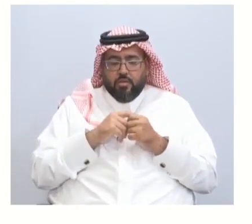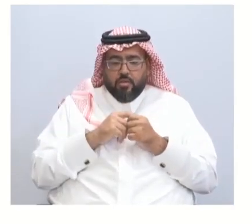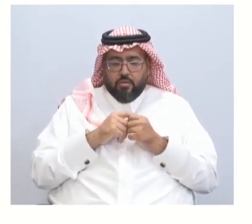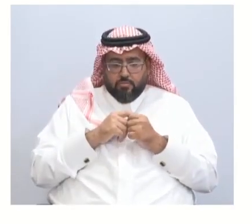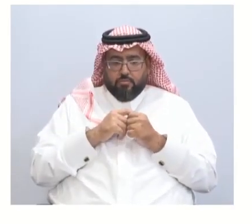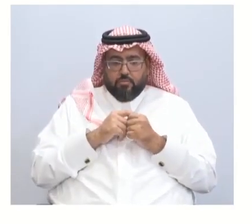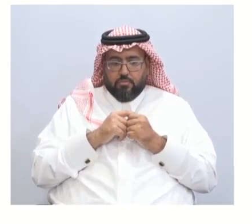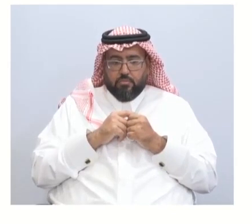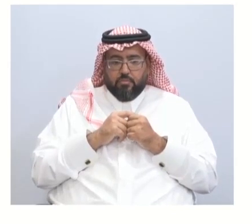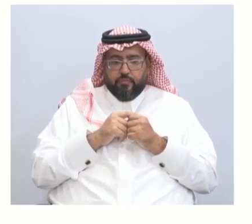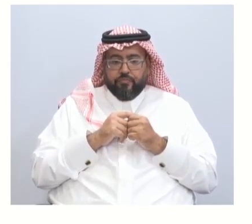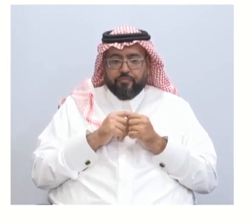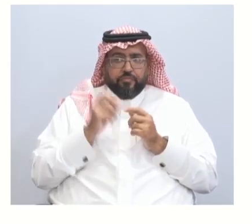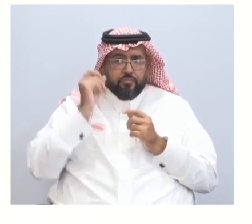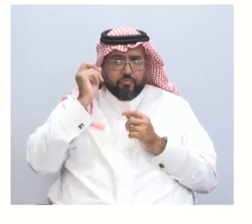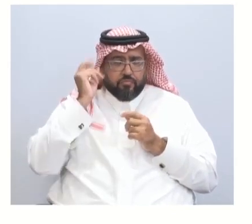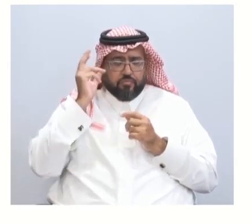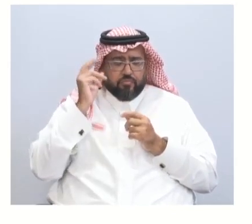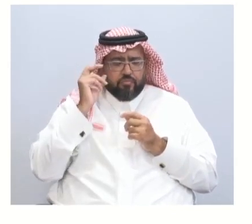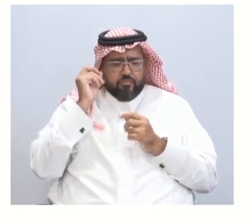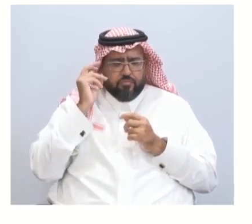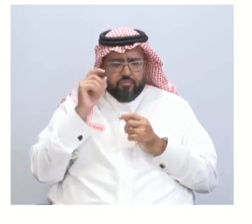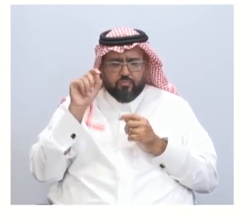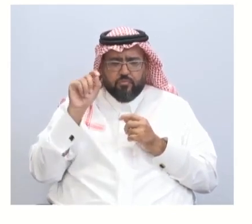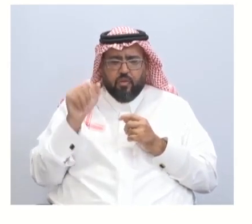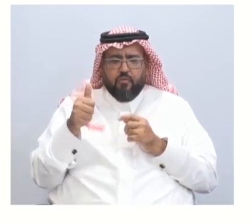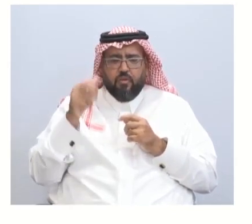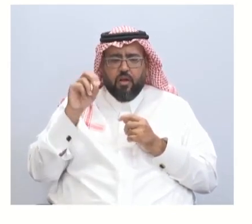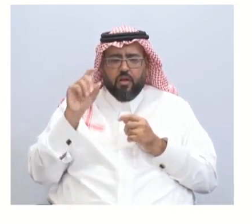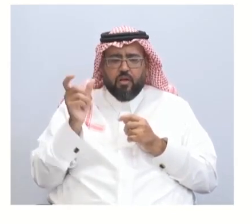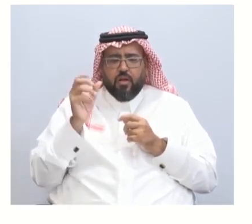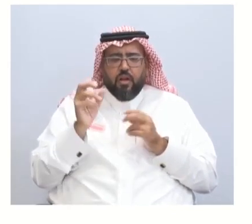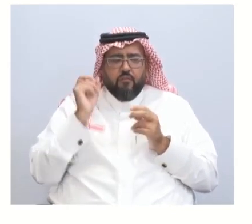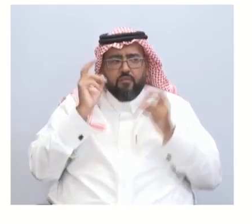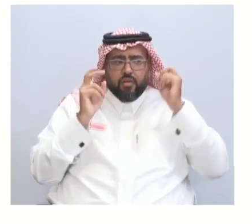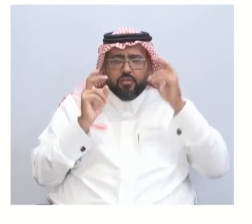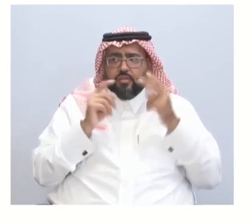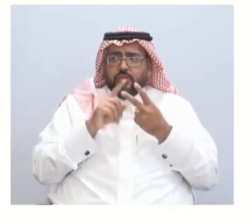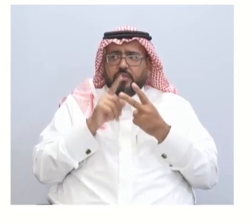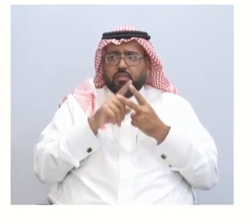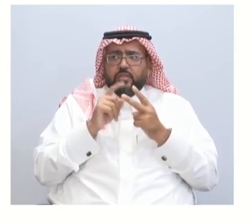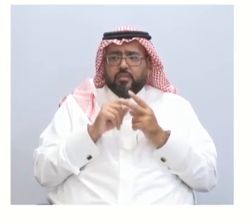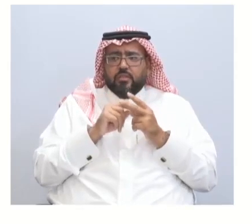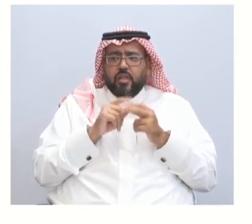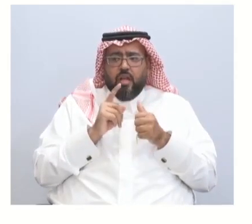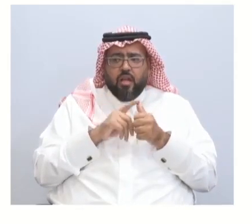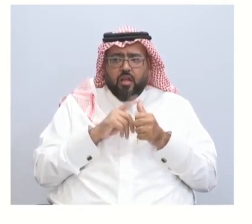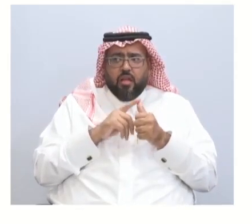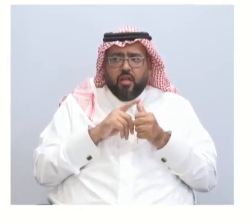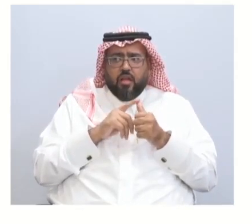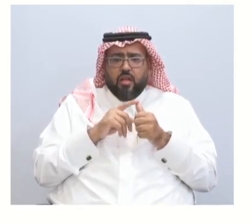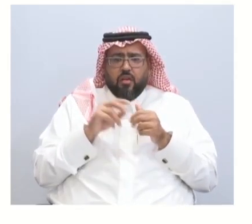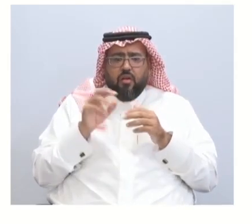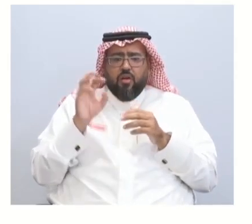القارات وقد اقترح فاغنر وقد اقترح فاجنر احتمالين لتفسير الترسبات الجليديه الاول ان